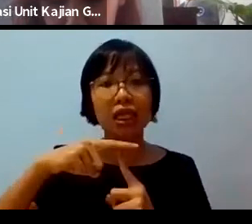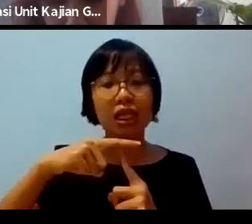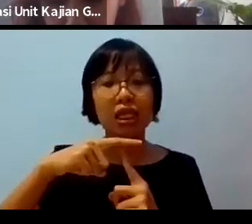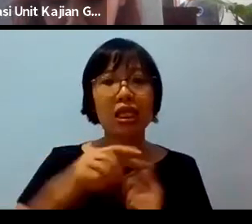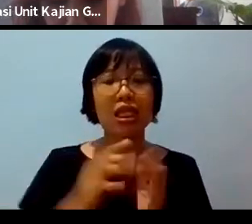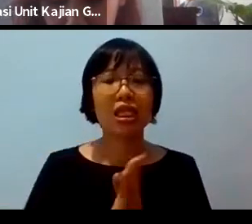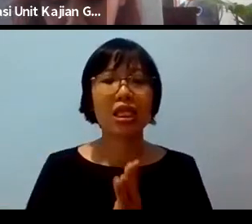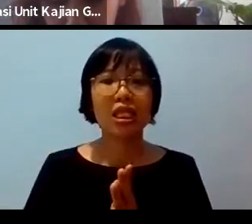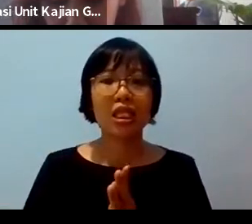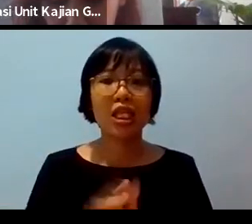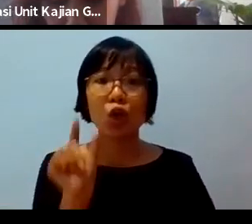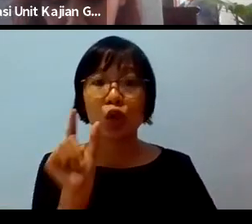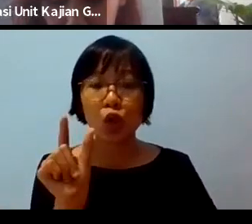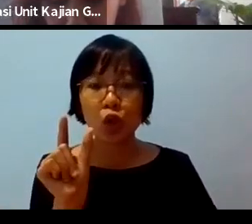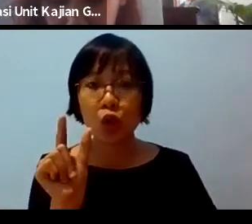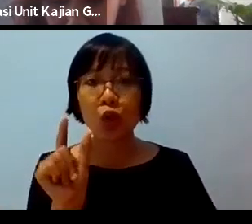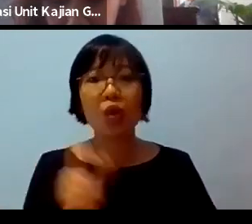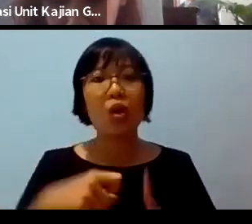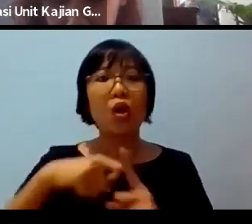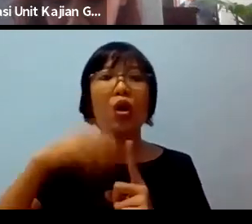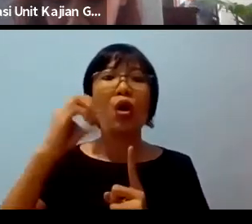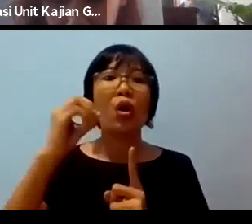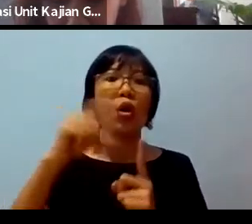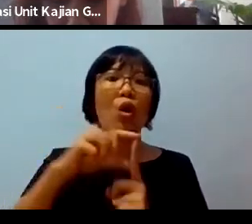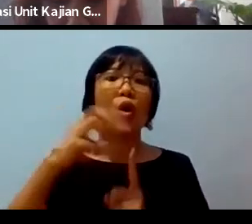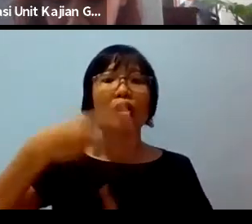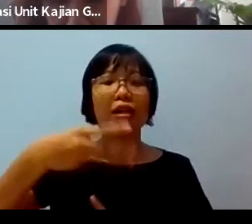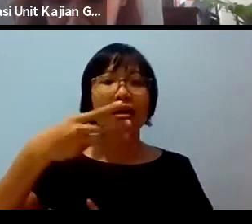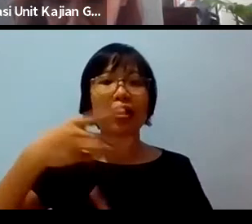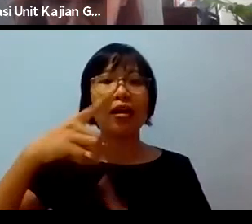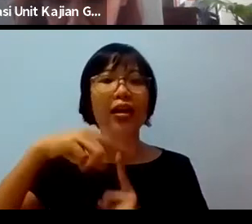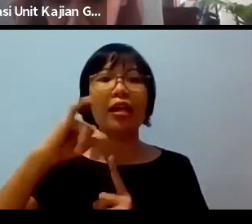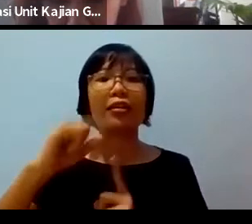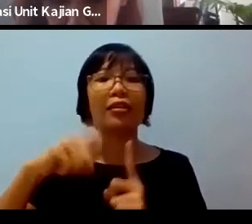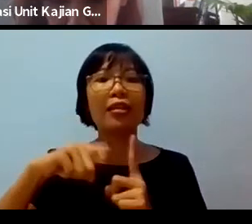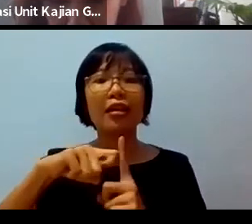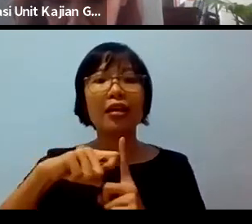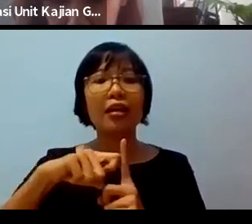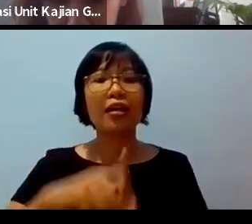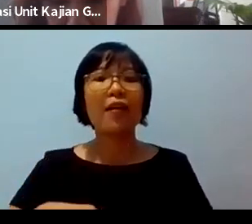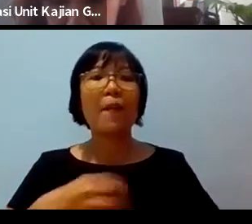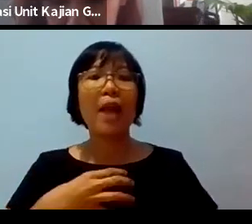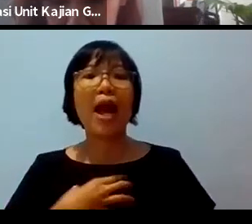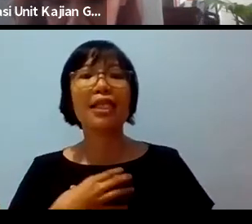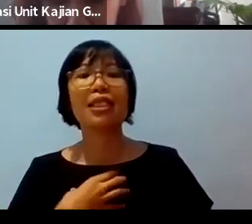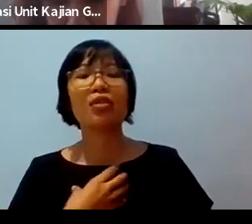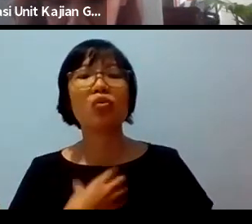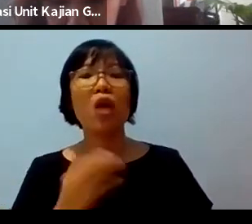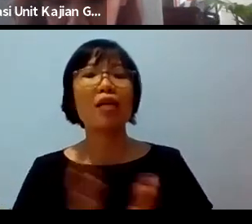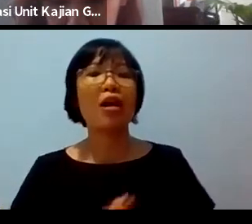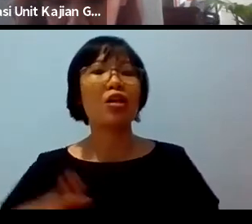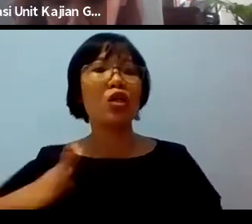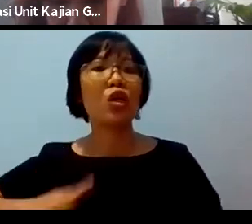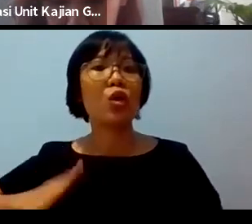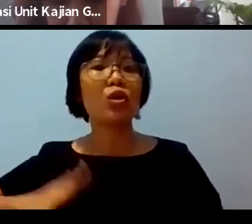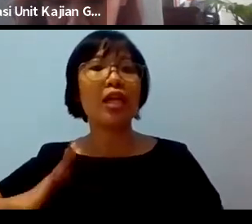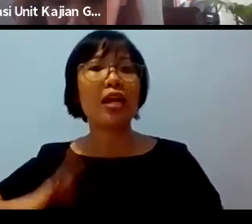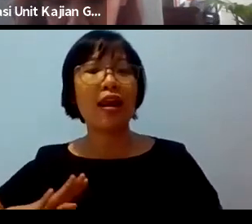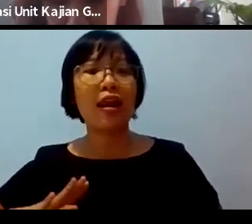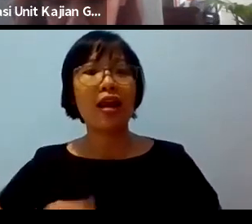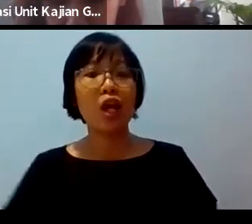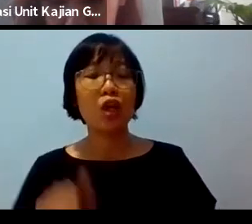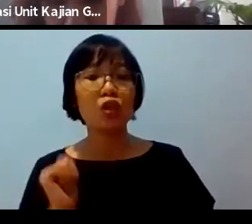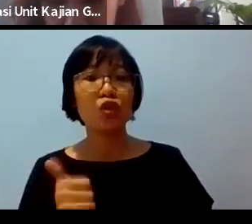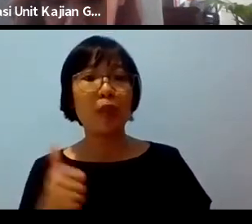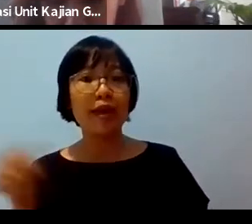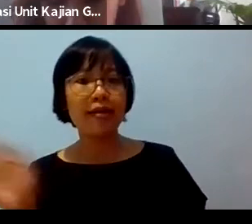untuk kode etik bagi mahasiswa dan juga dosen yang melakukan pelecehan.